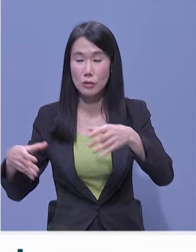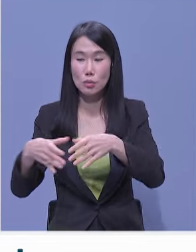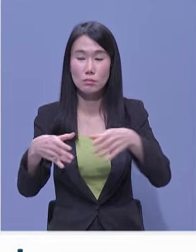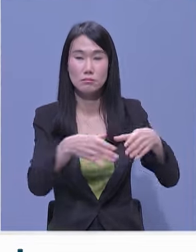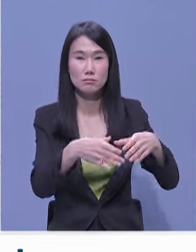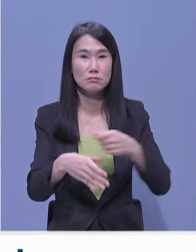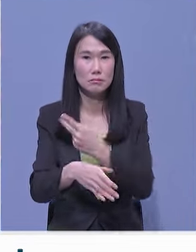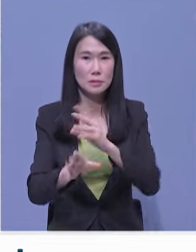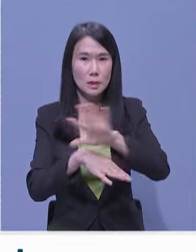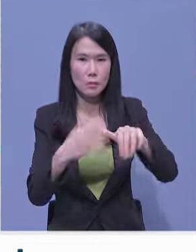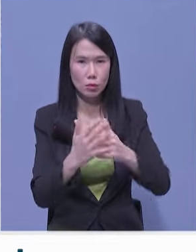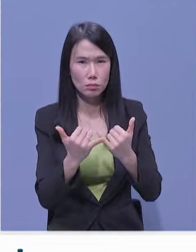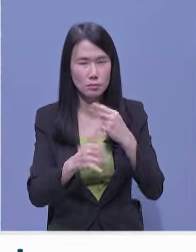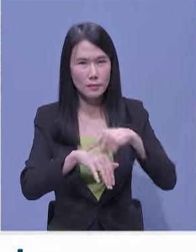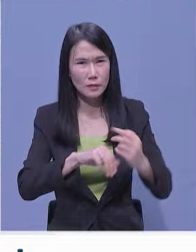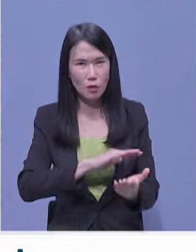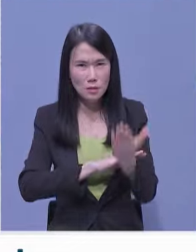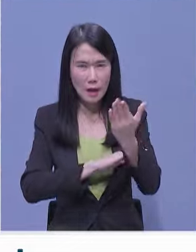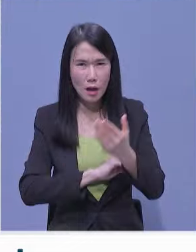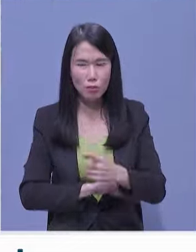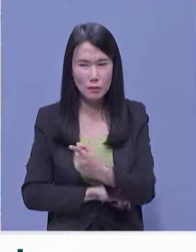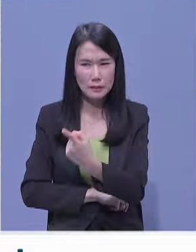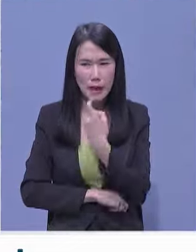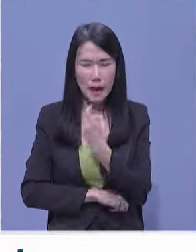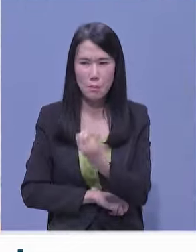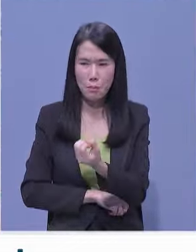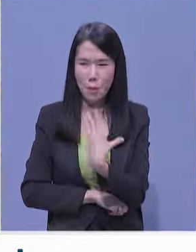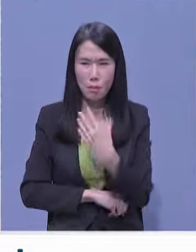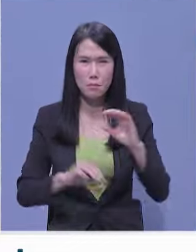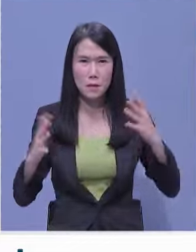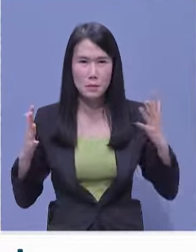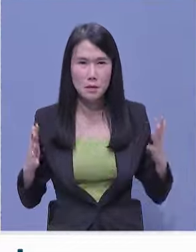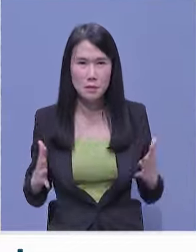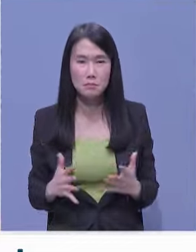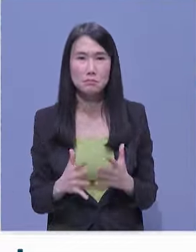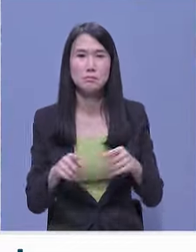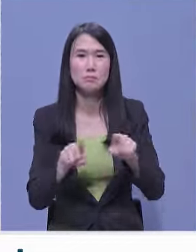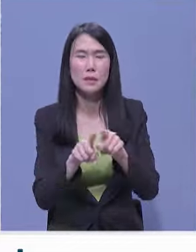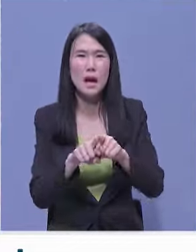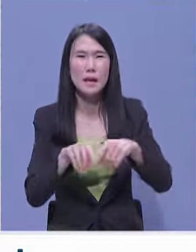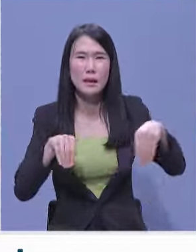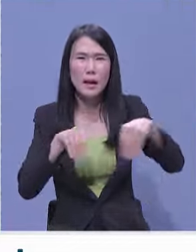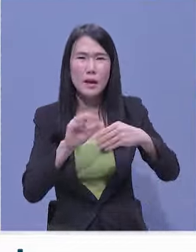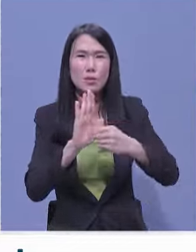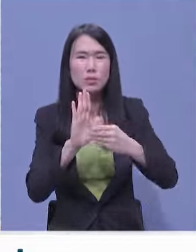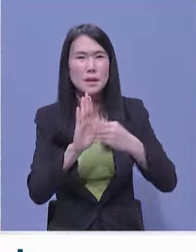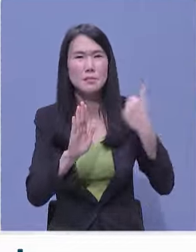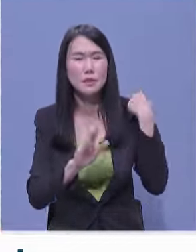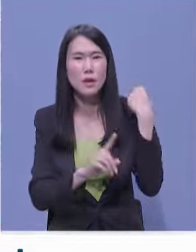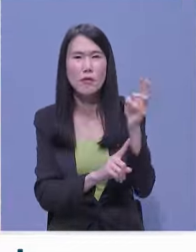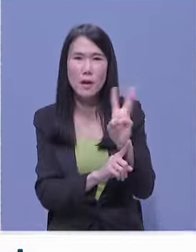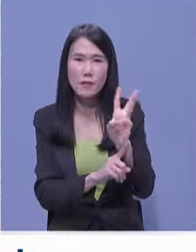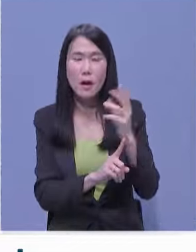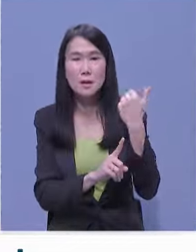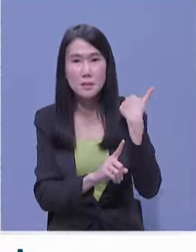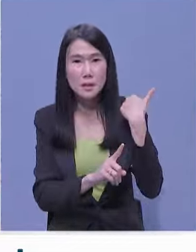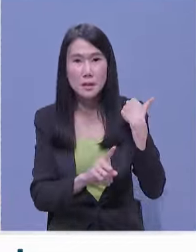พบว่ามีการเรียกเก็บค่า WiFiดังกล่าวอืเพราะหน่วยงานเขตเมืองที่อยู่ใกล้เครือข่ายก็มี WiFiเป็นปกติอยู่แล้วเว้นแต่หน่วยที่อยู่ถิ่น